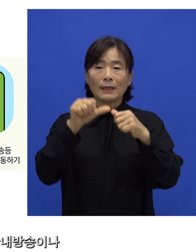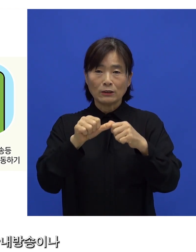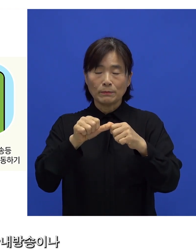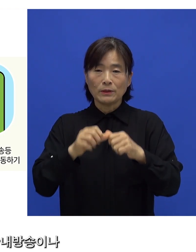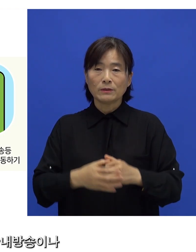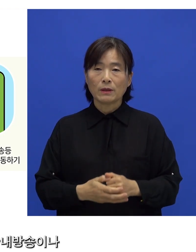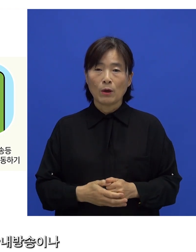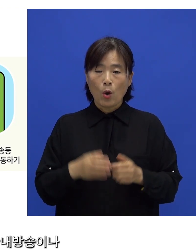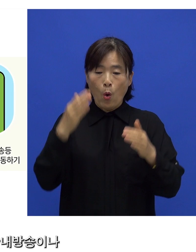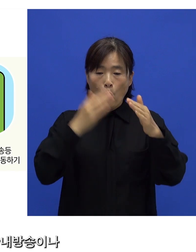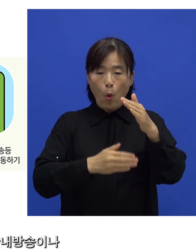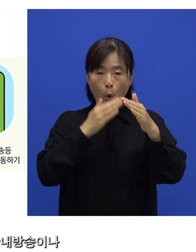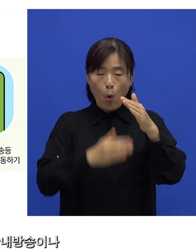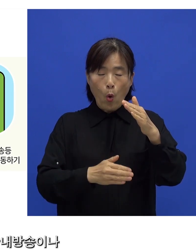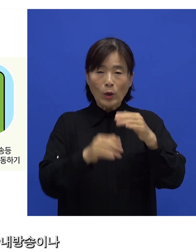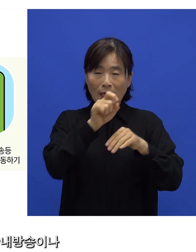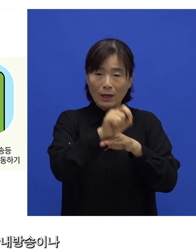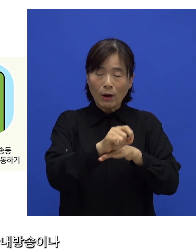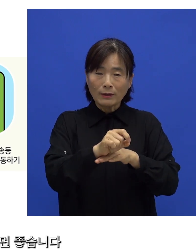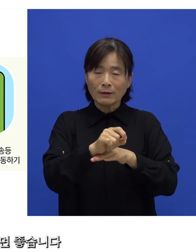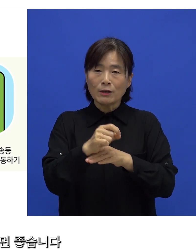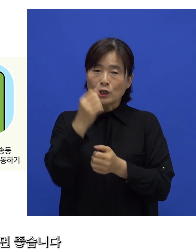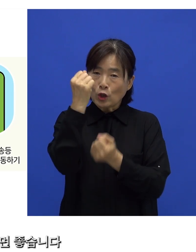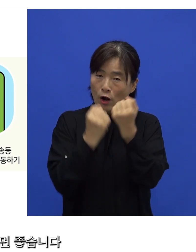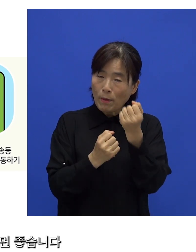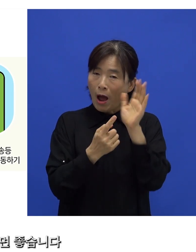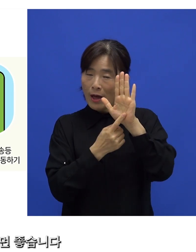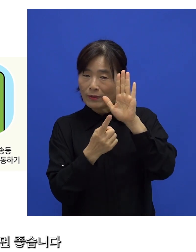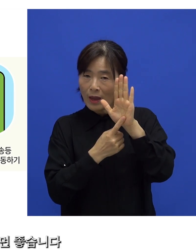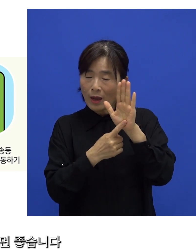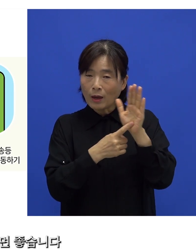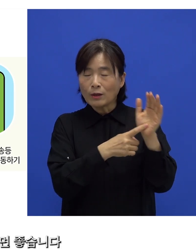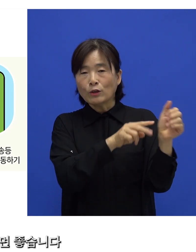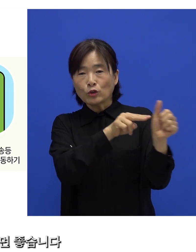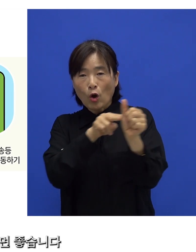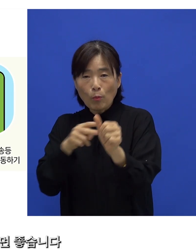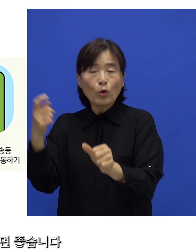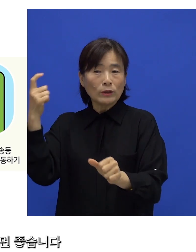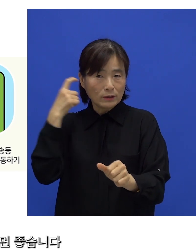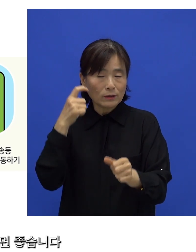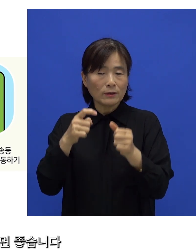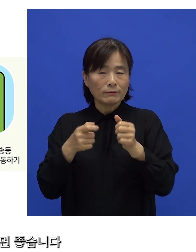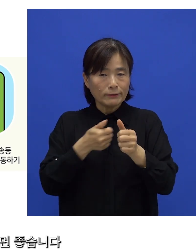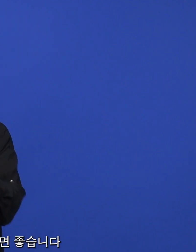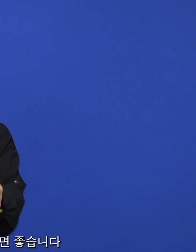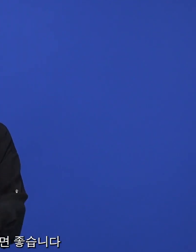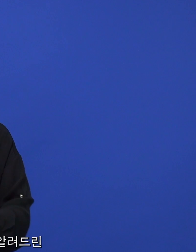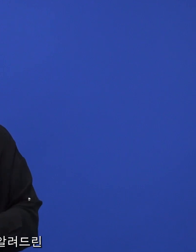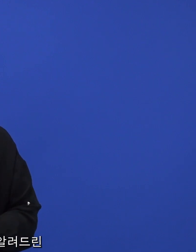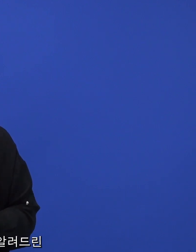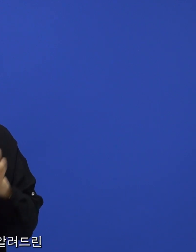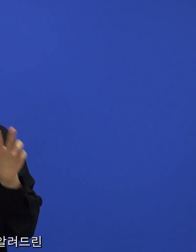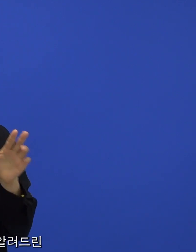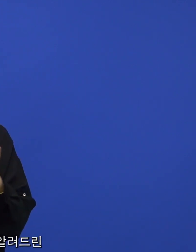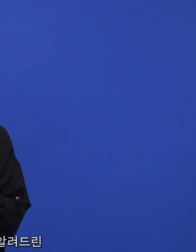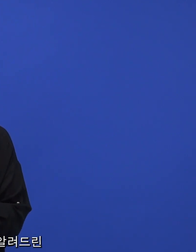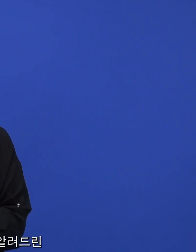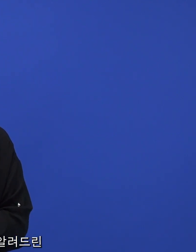번째로 공공기관의 안내방송이나 올바른 정보를 따라 해주시면 좋습니다.